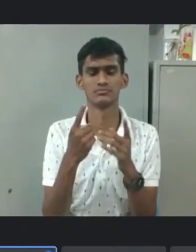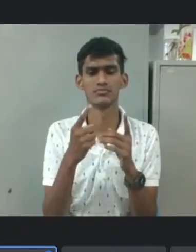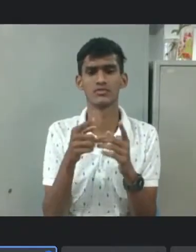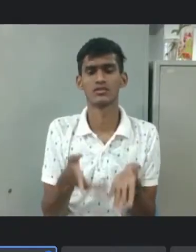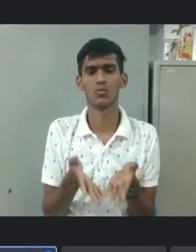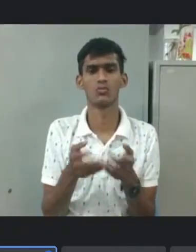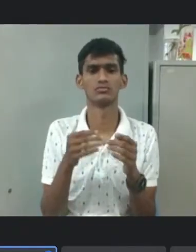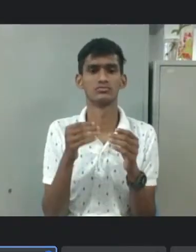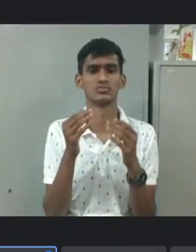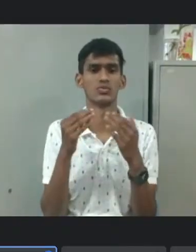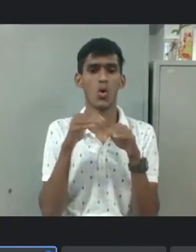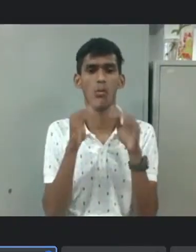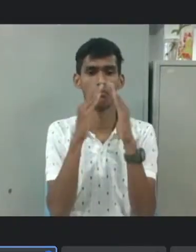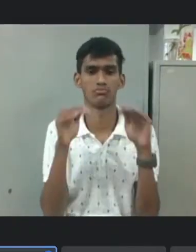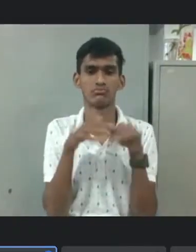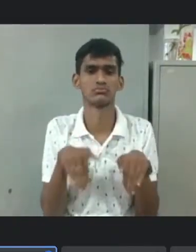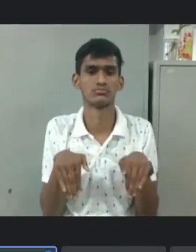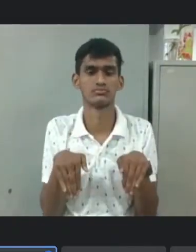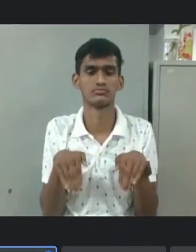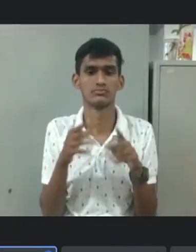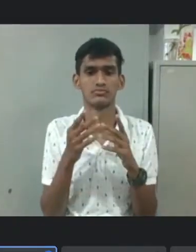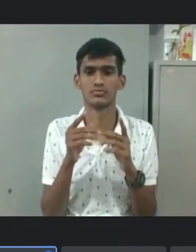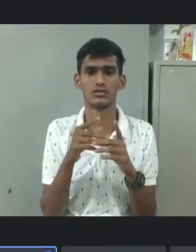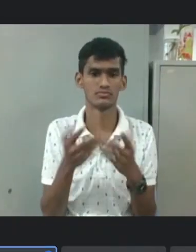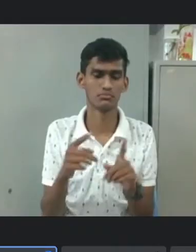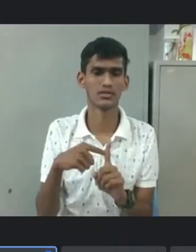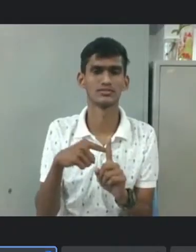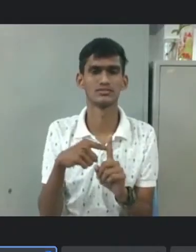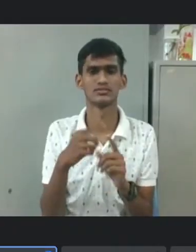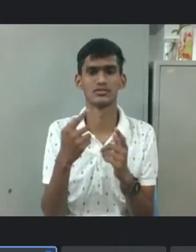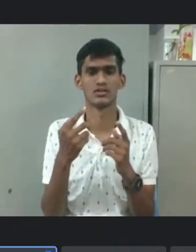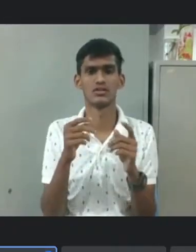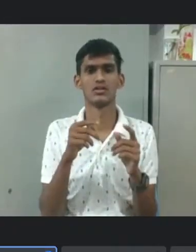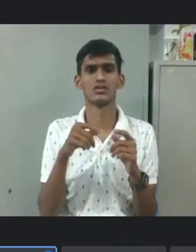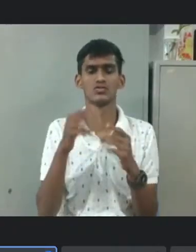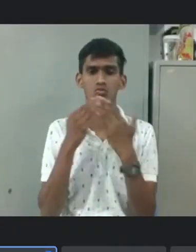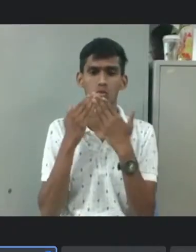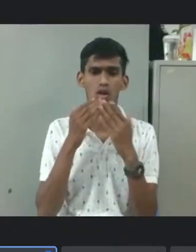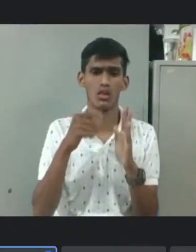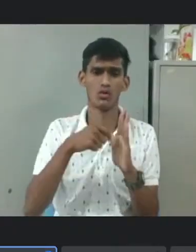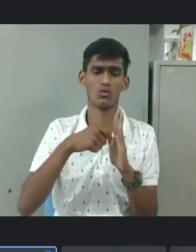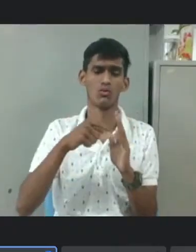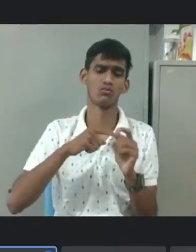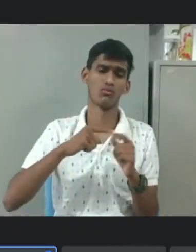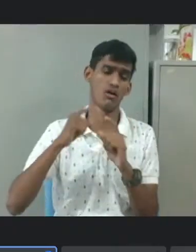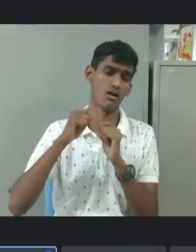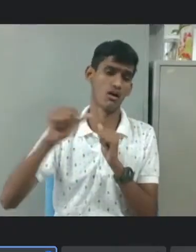അവരിങ്ങനെ വീട്ടിലടച്ചിട്ടിരിക്കുകയാണ്. അതേപോലെ തന്നെ ഈ കുട്ടികൾ കുറെ ലോങ് സ്കൂളിലൊക്കെ പോയിട്ടാണ് വരുന്നത്. അപ്പോഴേക്ക് കുട്ടികൾ